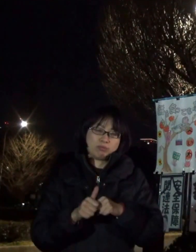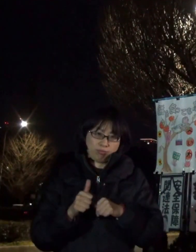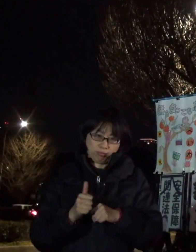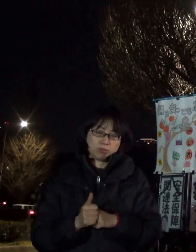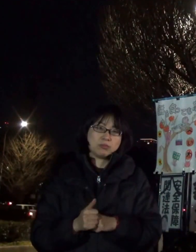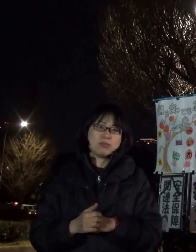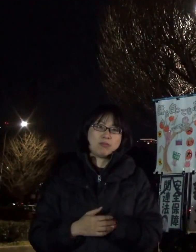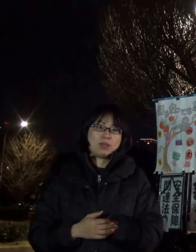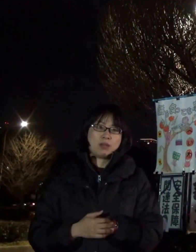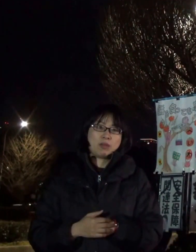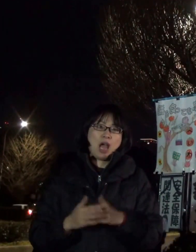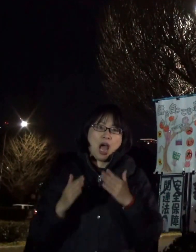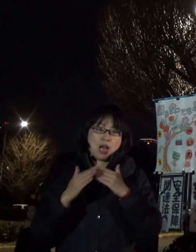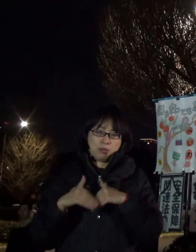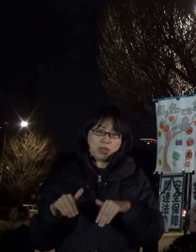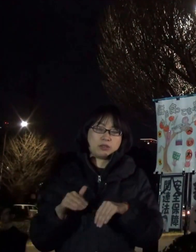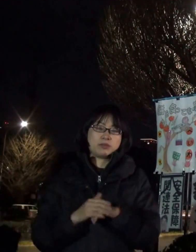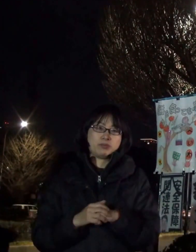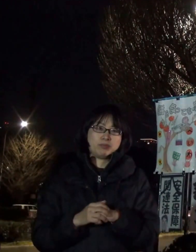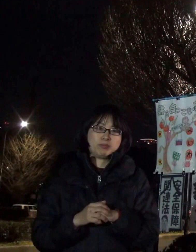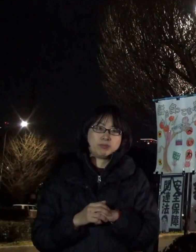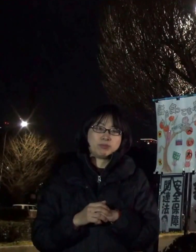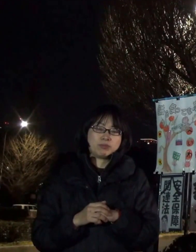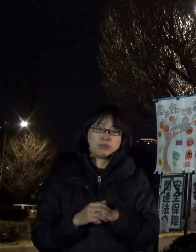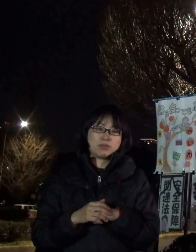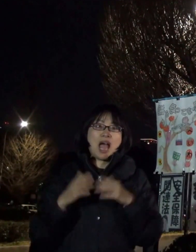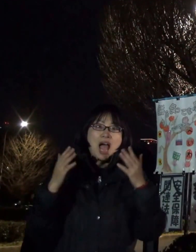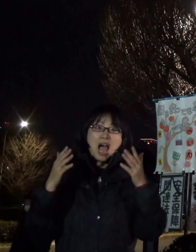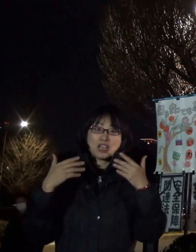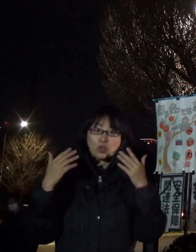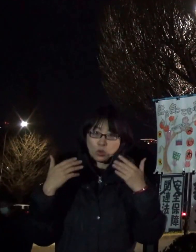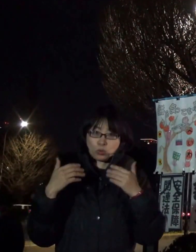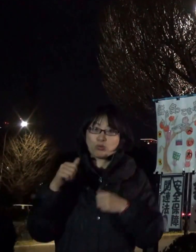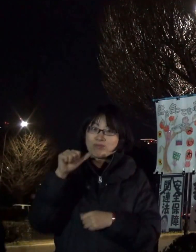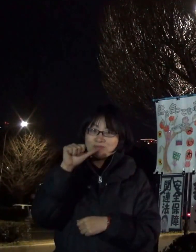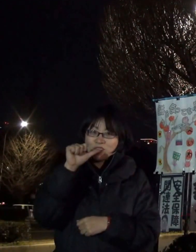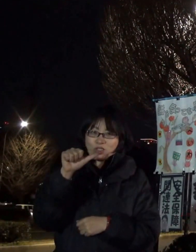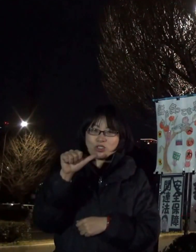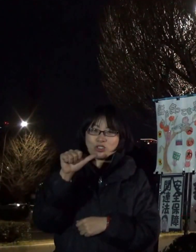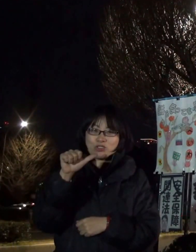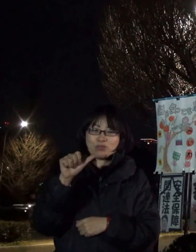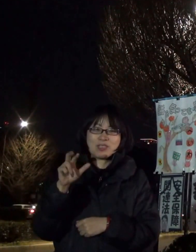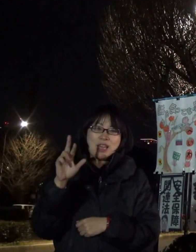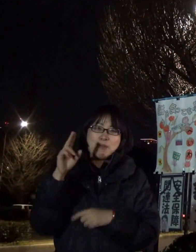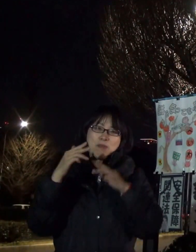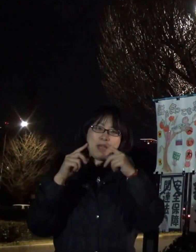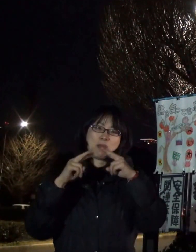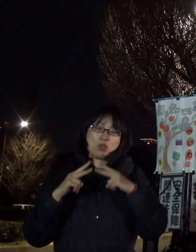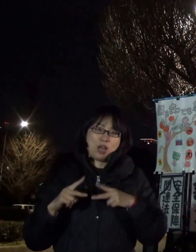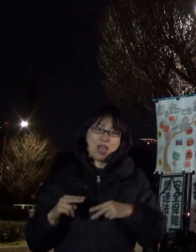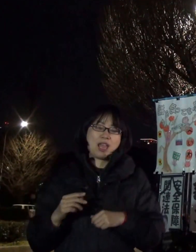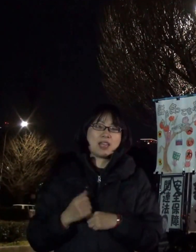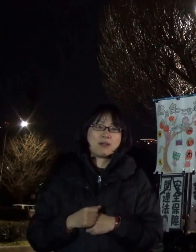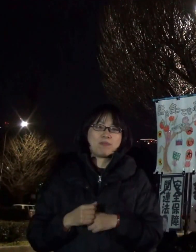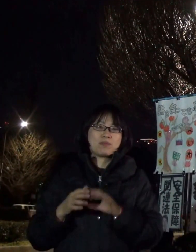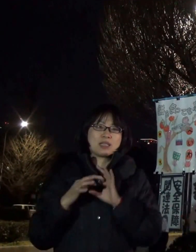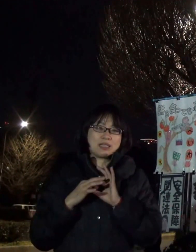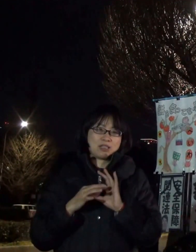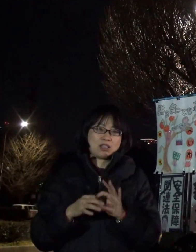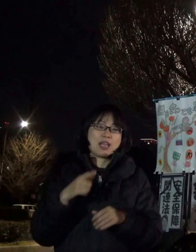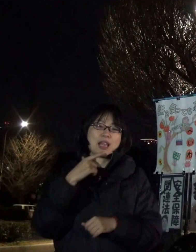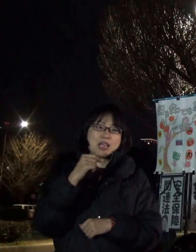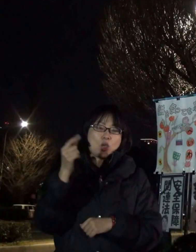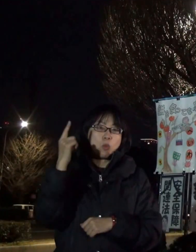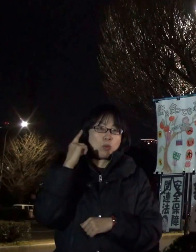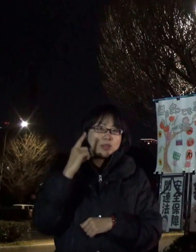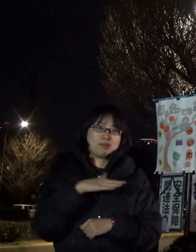にちなんだわけではございませんが、春の曲を5曲メドレーでお届けします。皆さんの知ってる曲ば